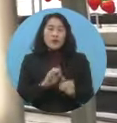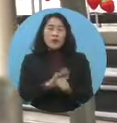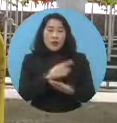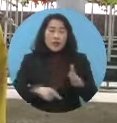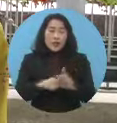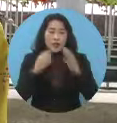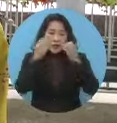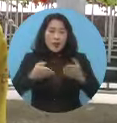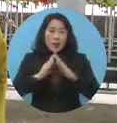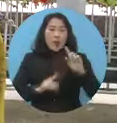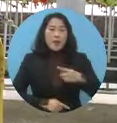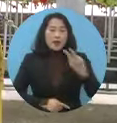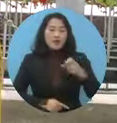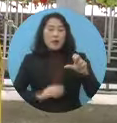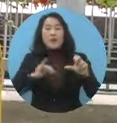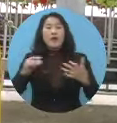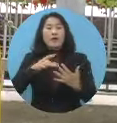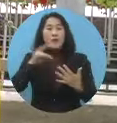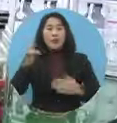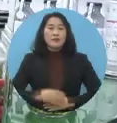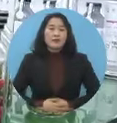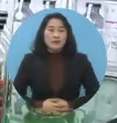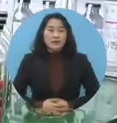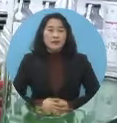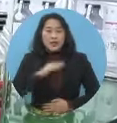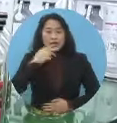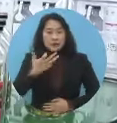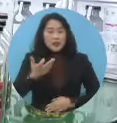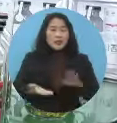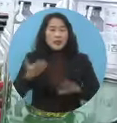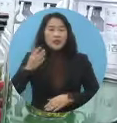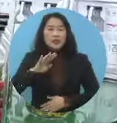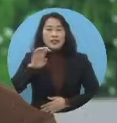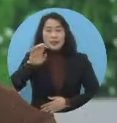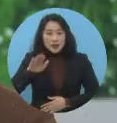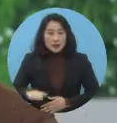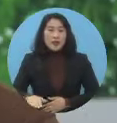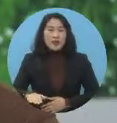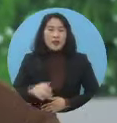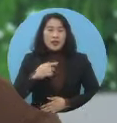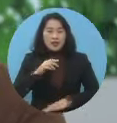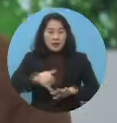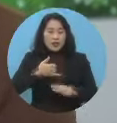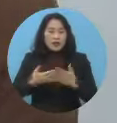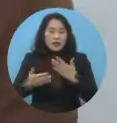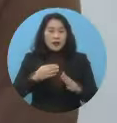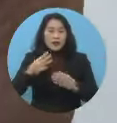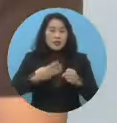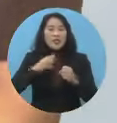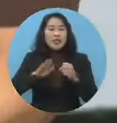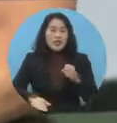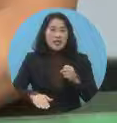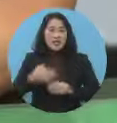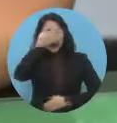청년창업 농업인 175명 을 선발합니다 만 18세 이상부터 만 40세 미만의 연금 경력 3년이하